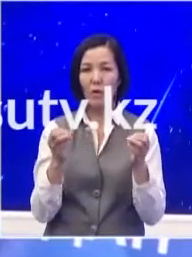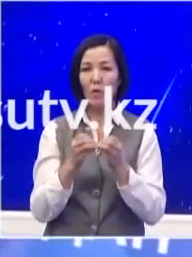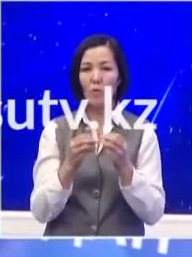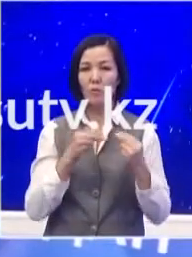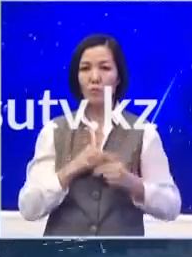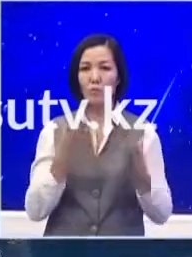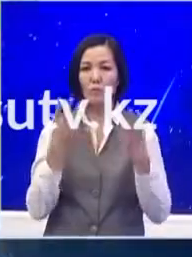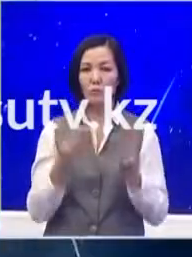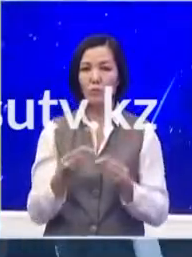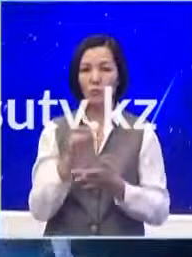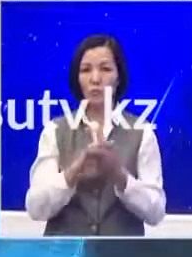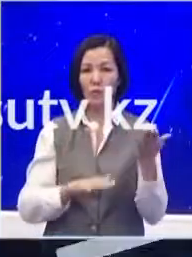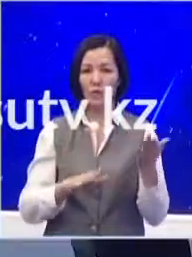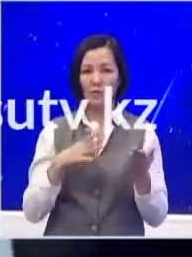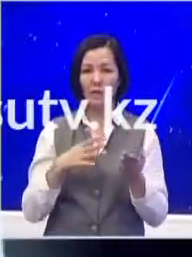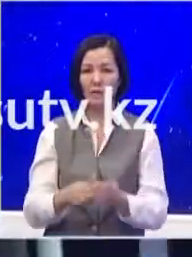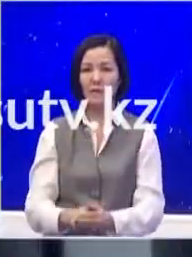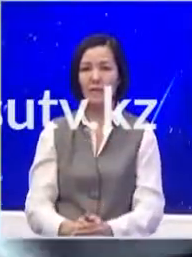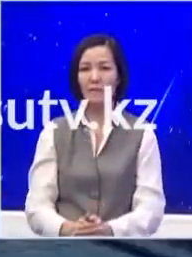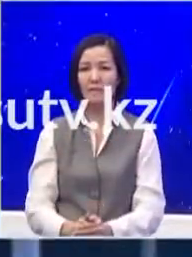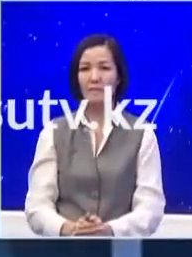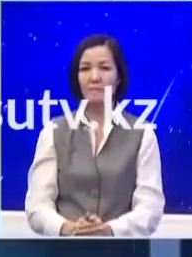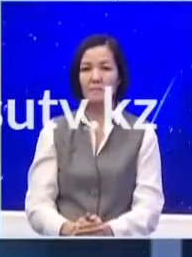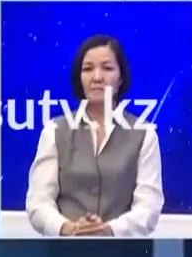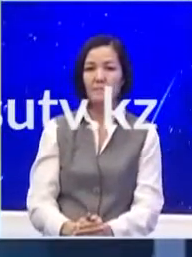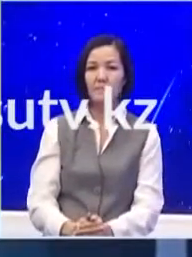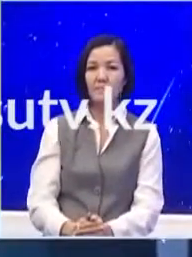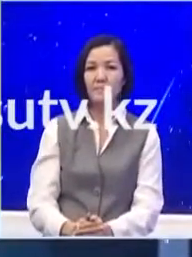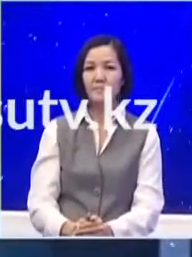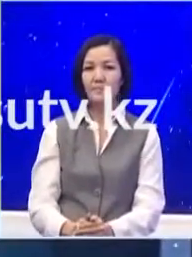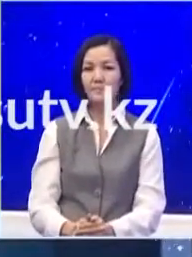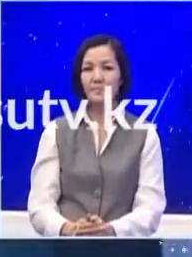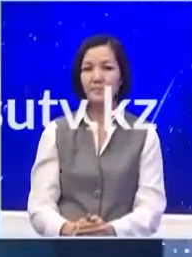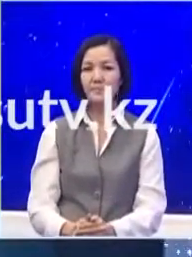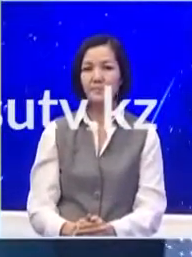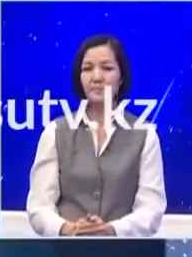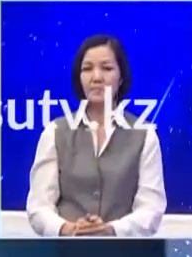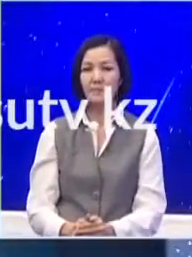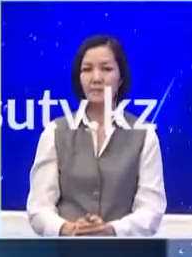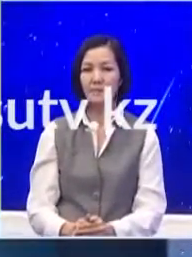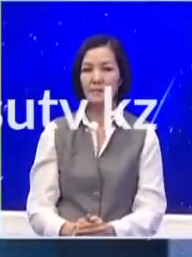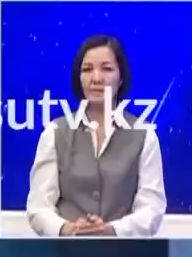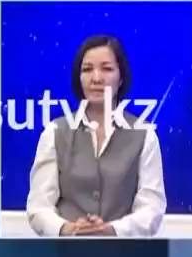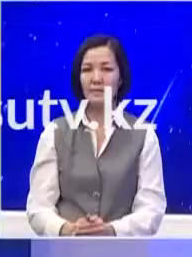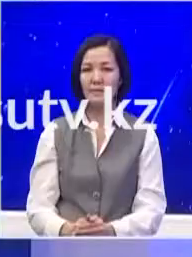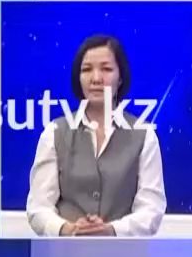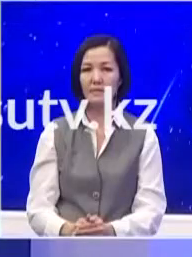күніне ұзартылады. Меруерт Қыдырбайқызы, Елдана Сәрсенбаева, Ержан Дүйсен, Жетісу телеарнасы.